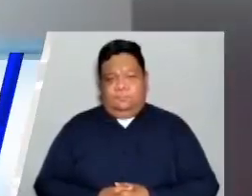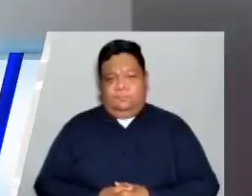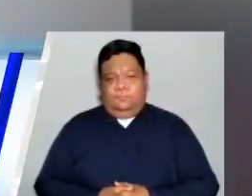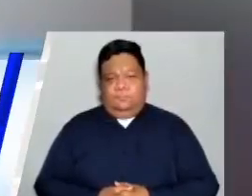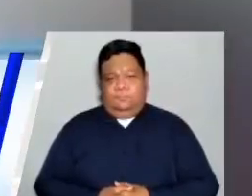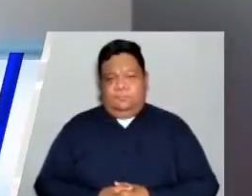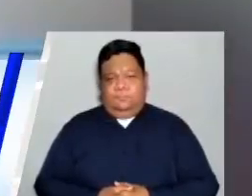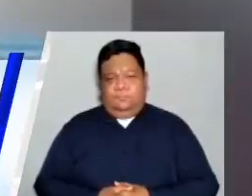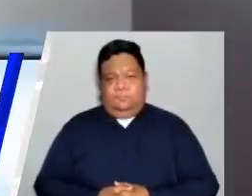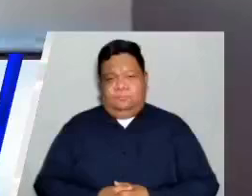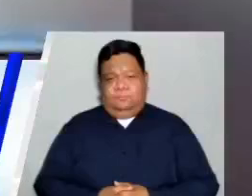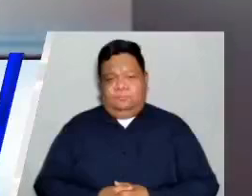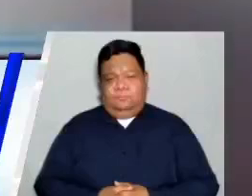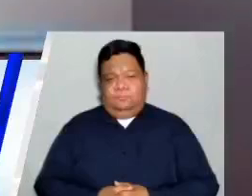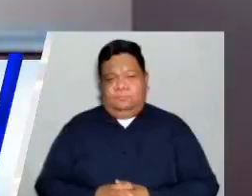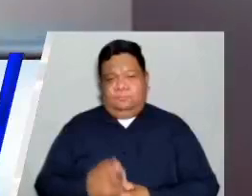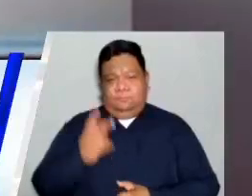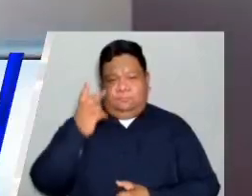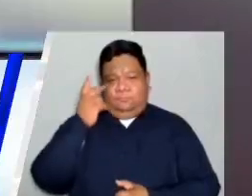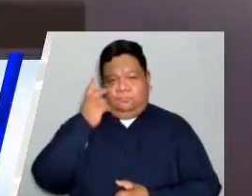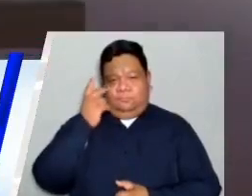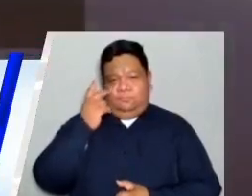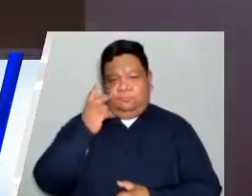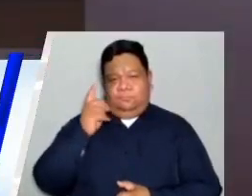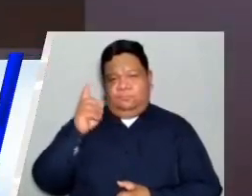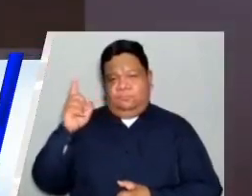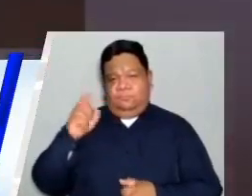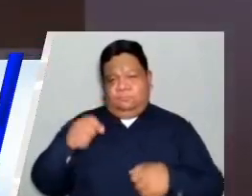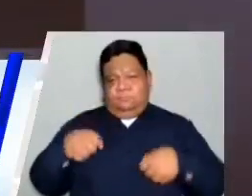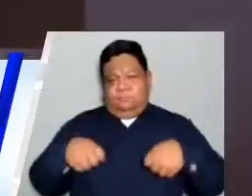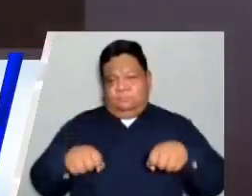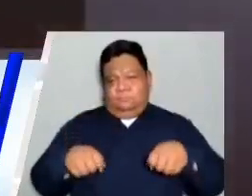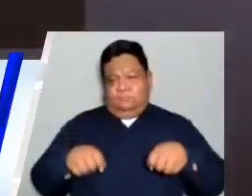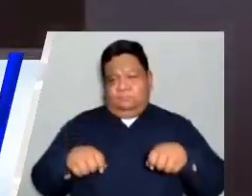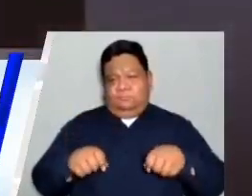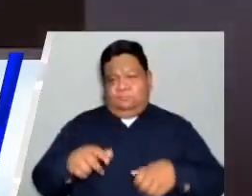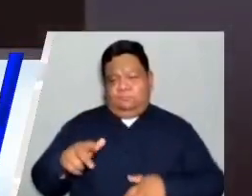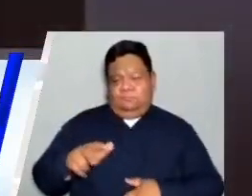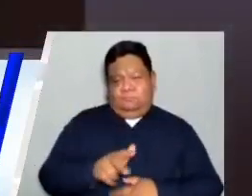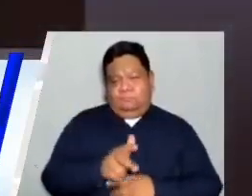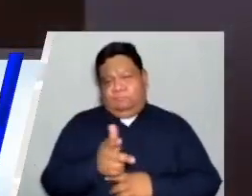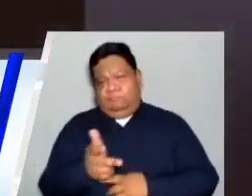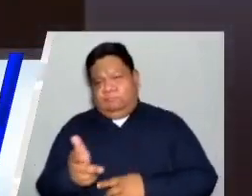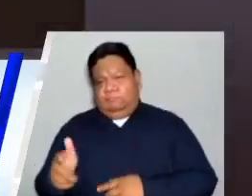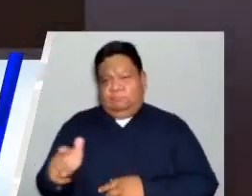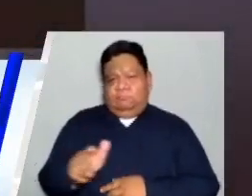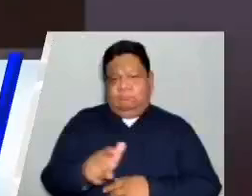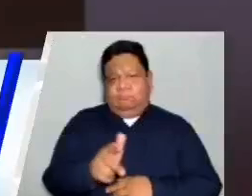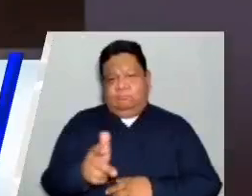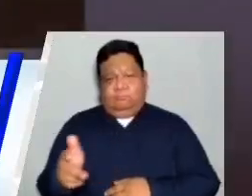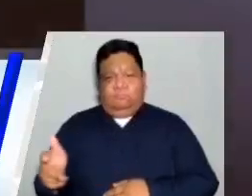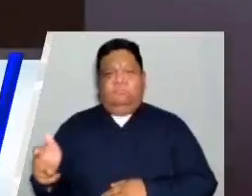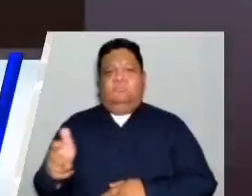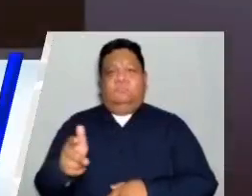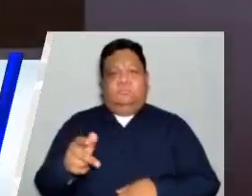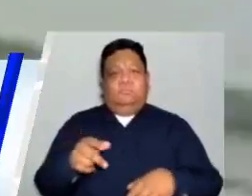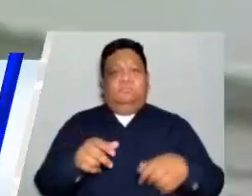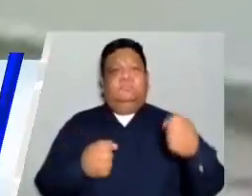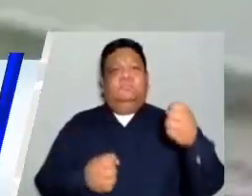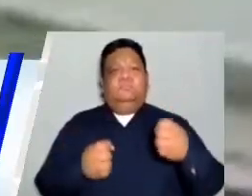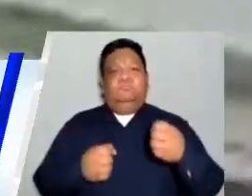Nagpagewang-gewang ang motorsiklong yan sa Mangaldan, Pangasinan. Maya-maya tumama na ito sa SUV na papasok sana ng